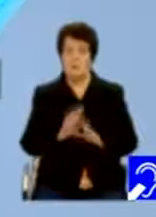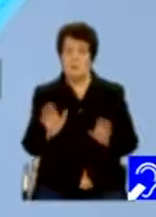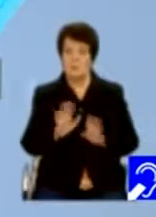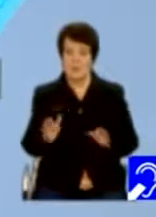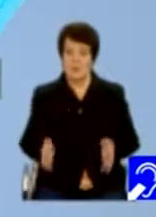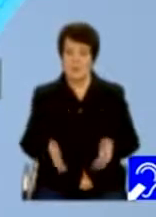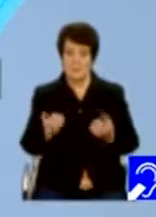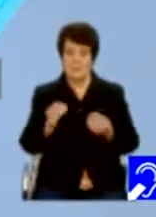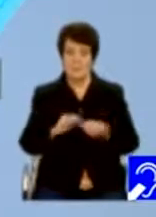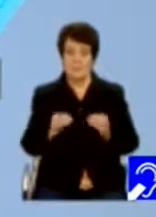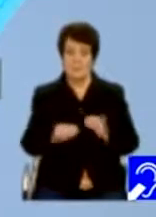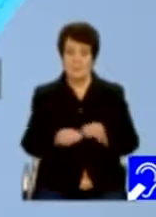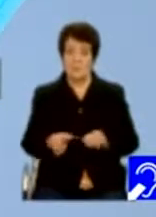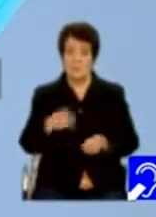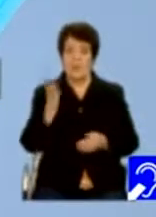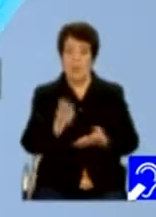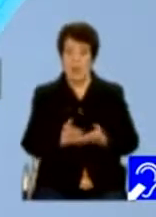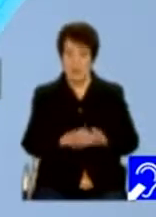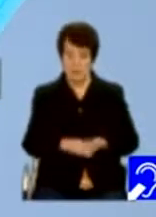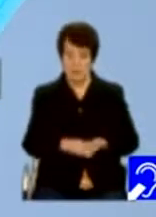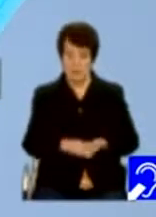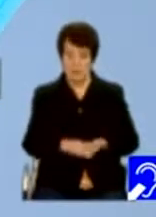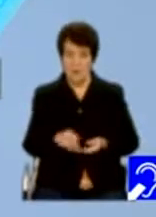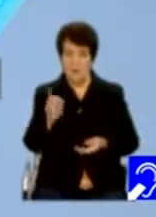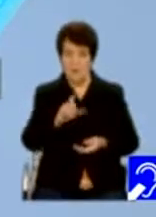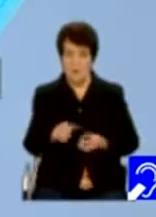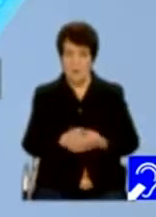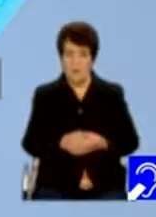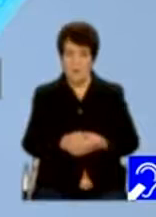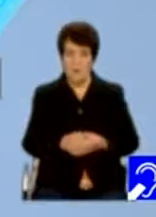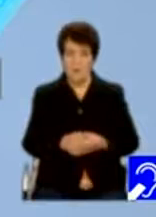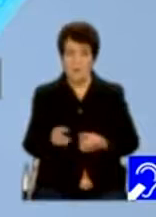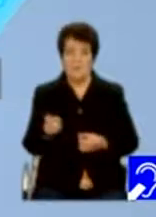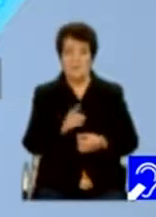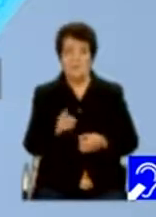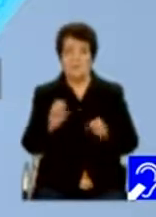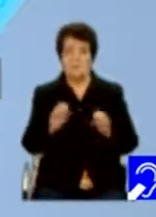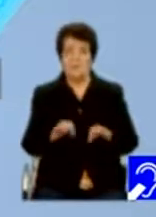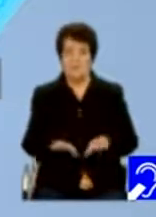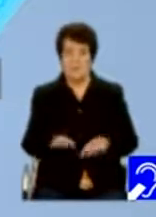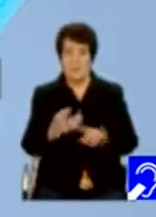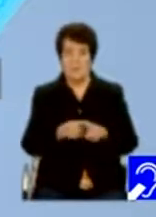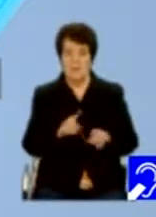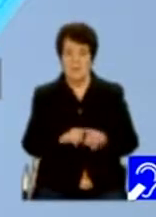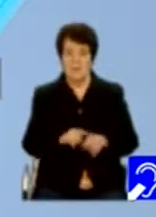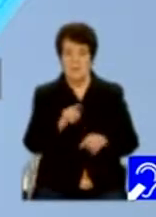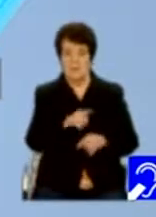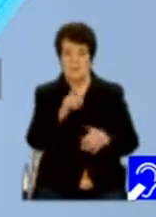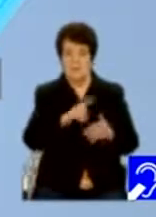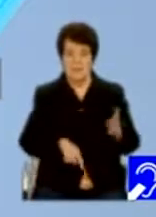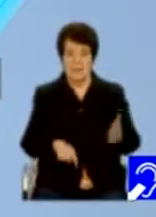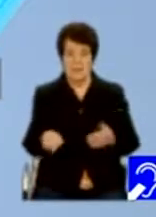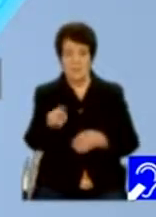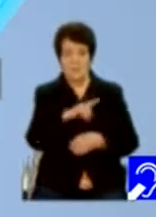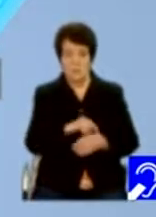știm ce probleme au la firul ierbii oamenii, doar știm cum să le rezolvăm. Și aceasta le dă încredere